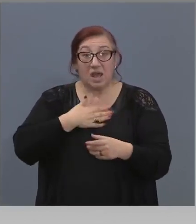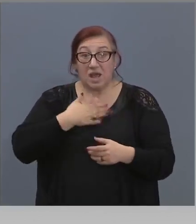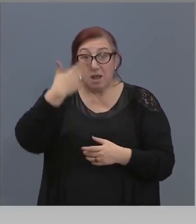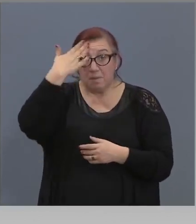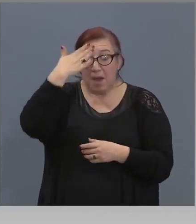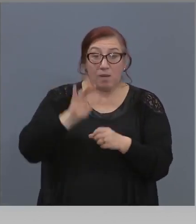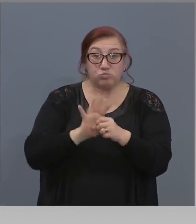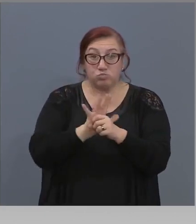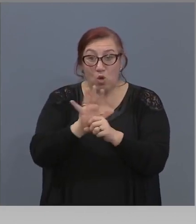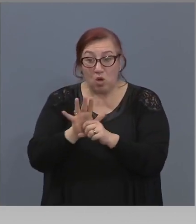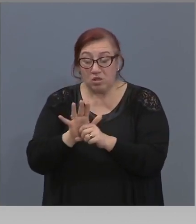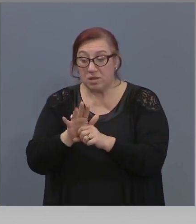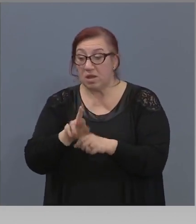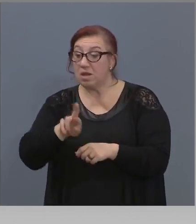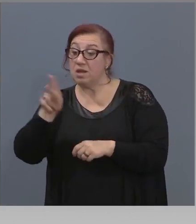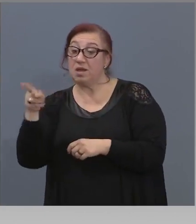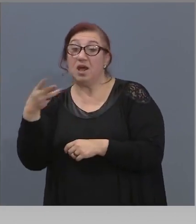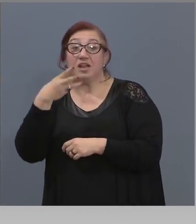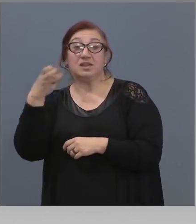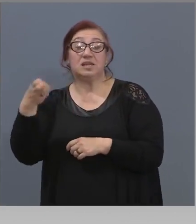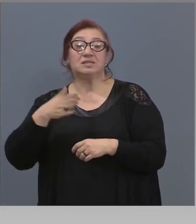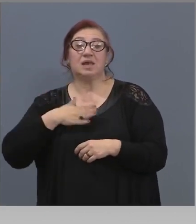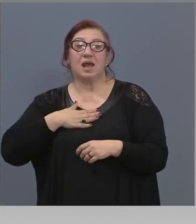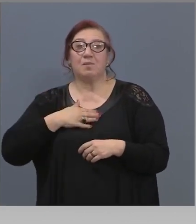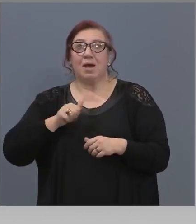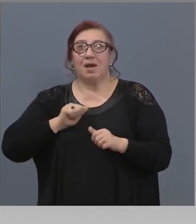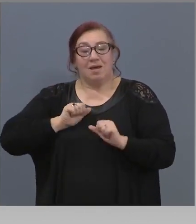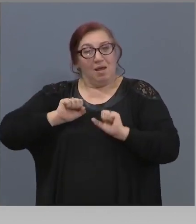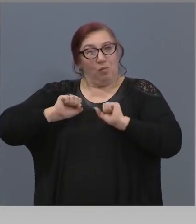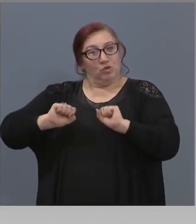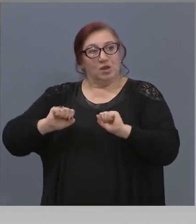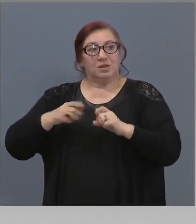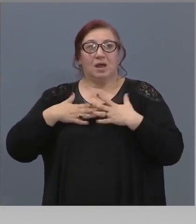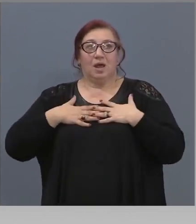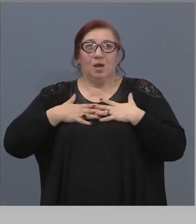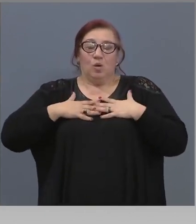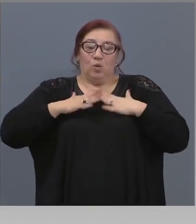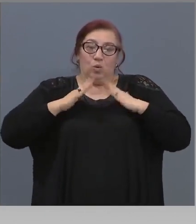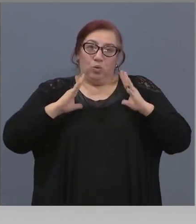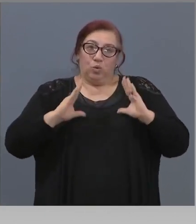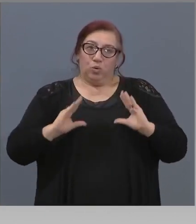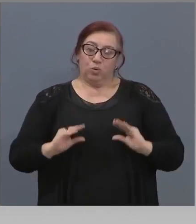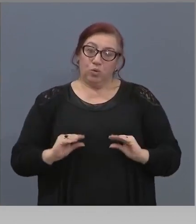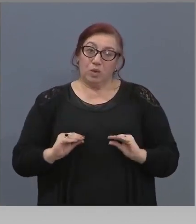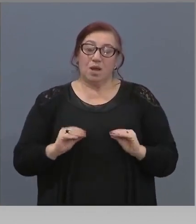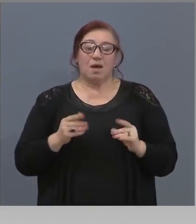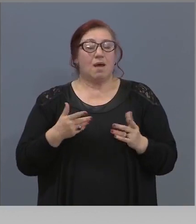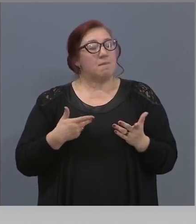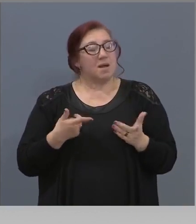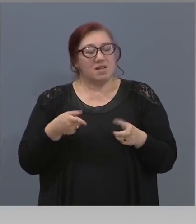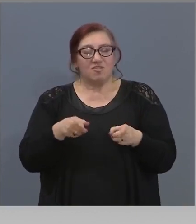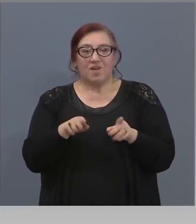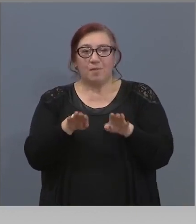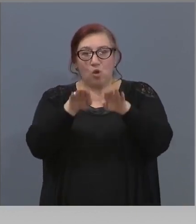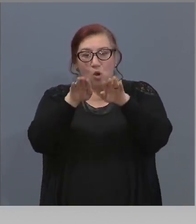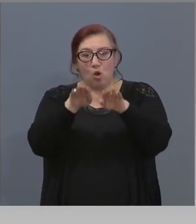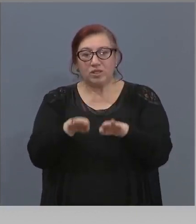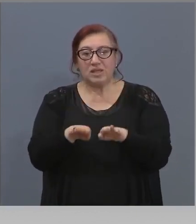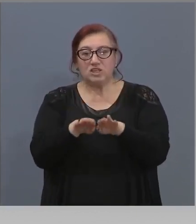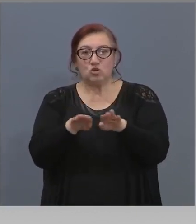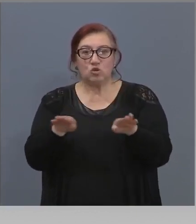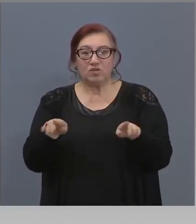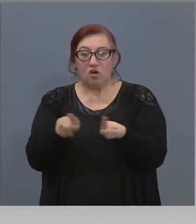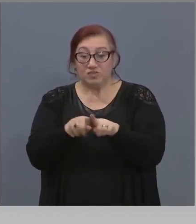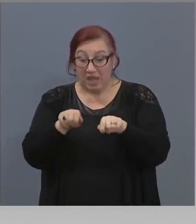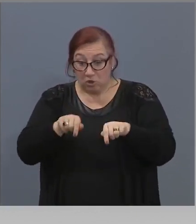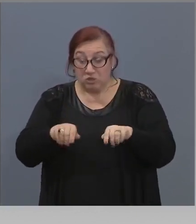300 да имат имунитет, знаеш как ще ги си отдъхна. Това са изключително ниски нива. Все едно, сега почваме.